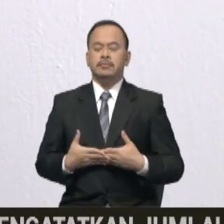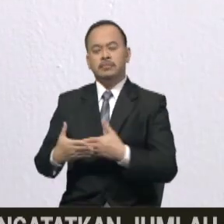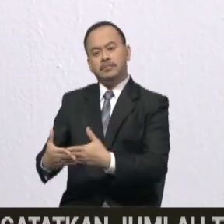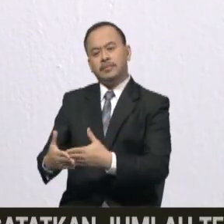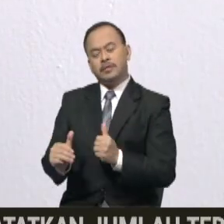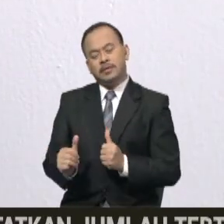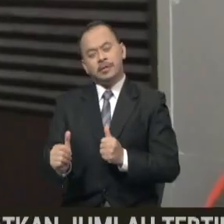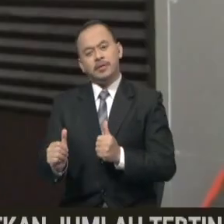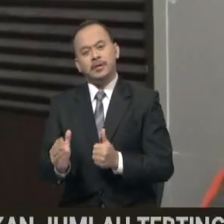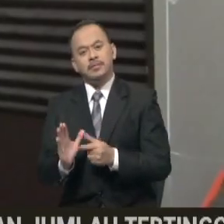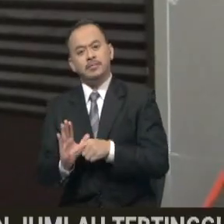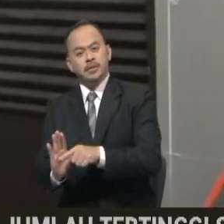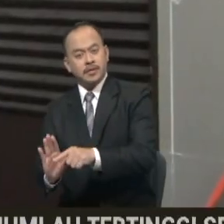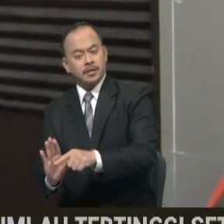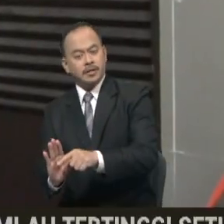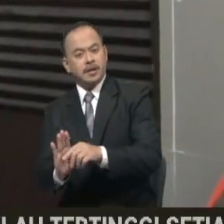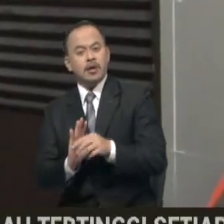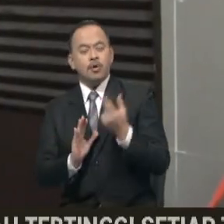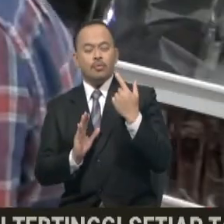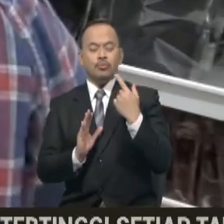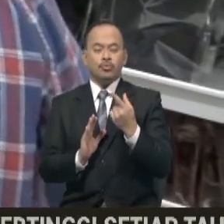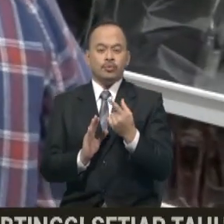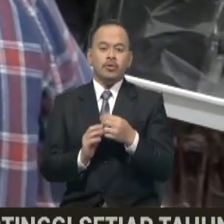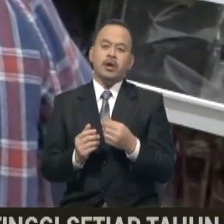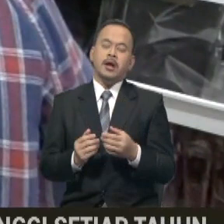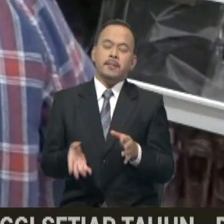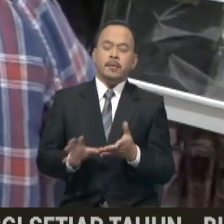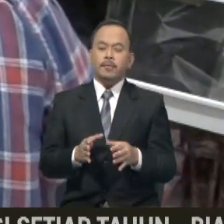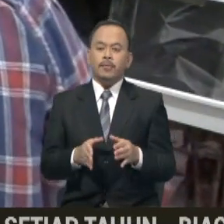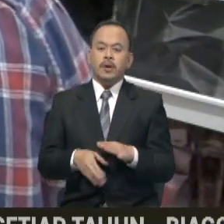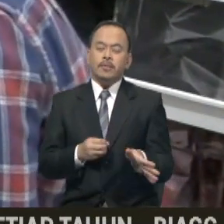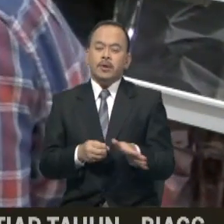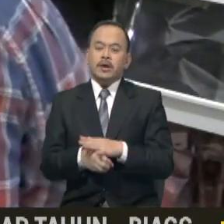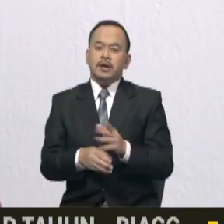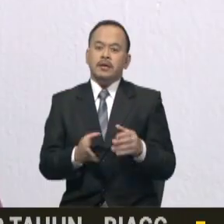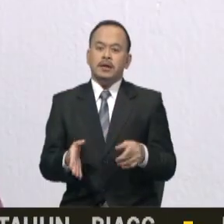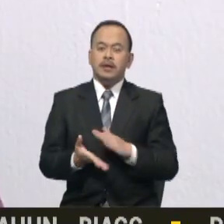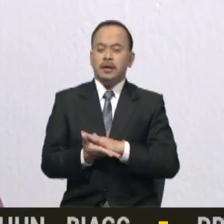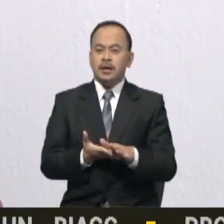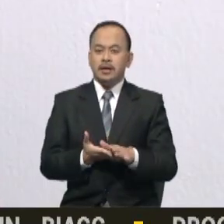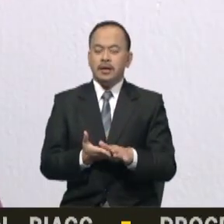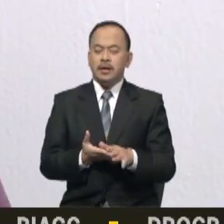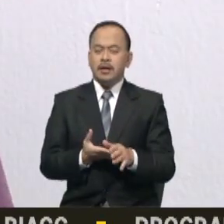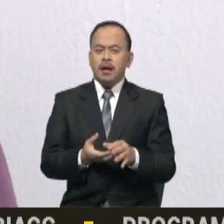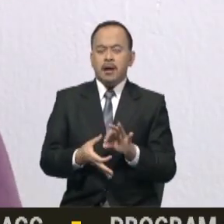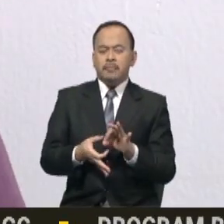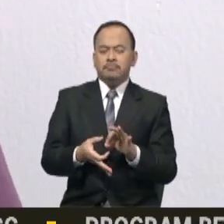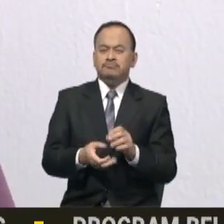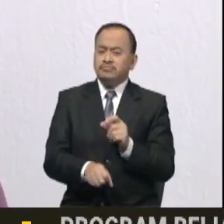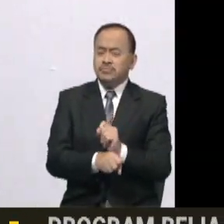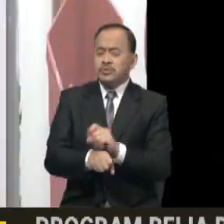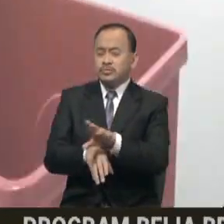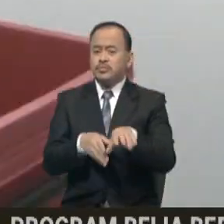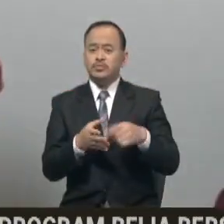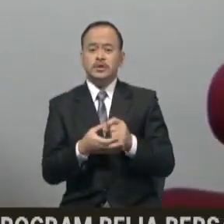them untuk menyempurnakan jenazah itu dengan lancar. We work together with orang-orang masjid and then para imam-imam